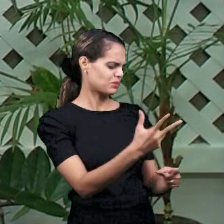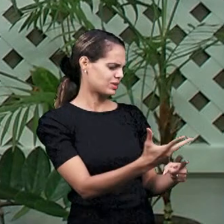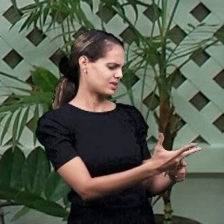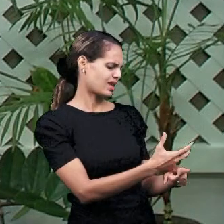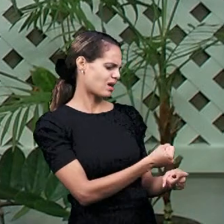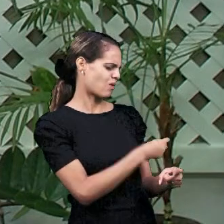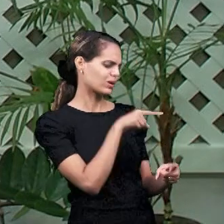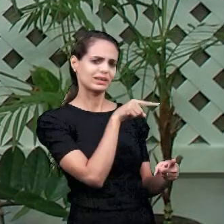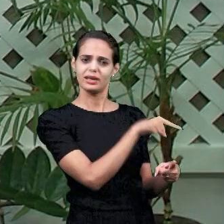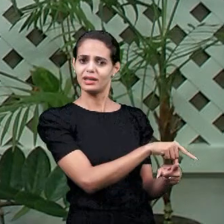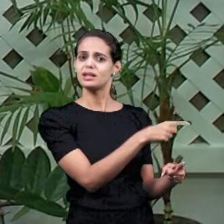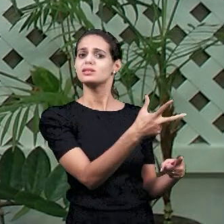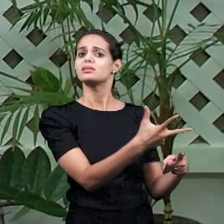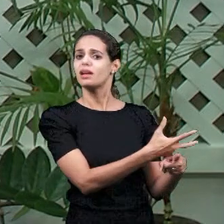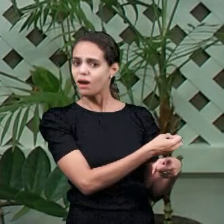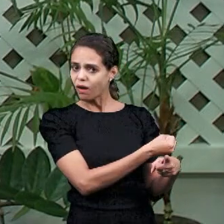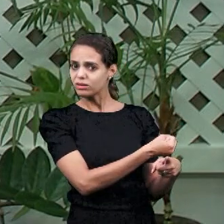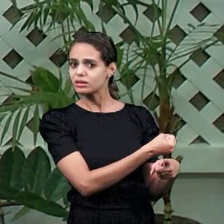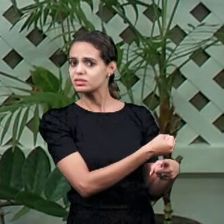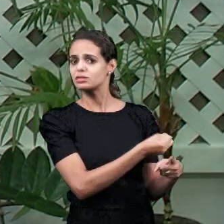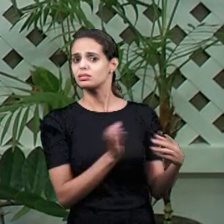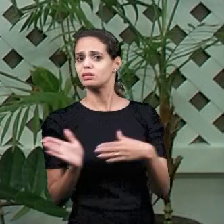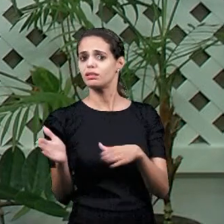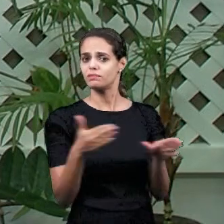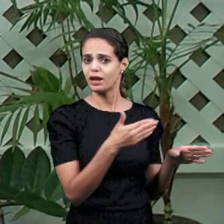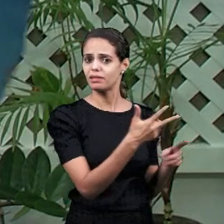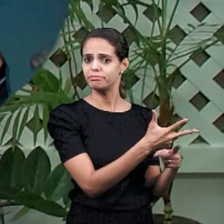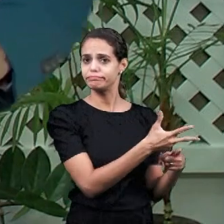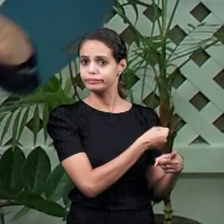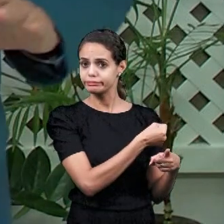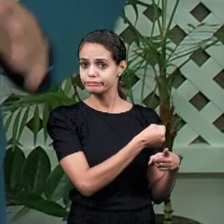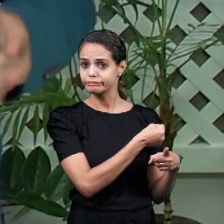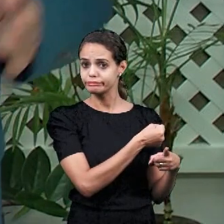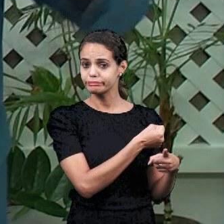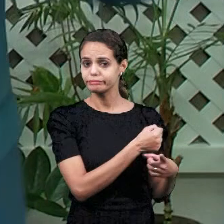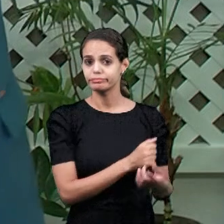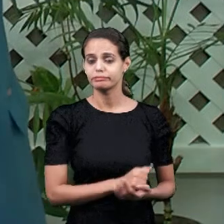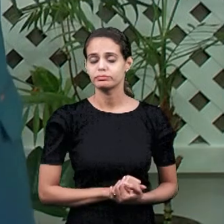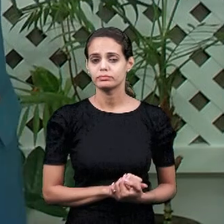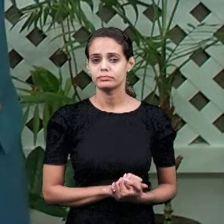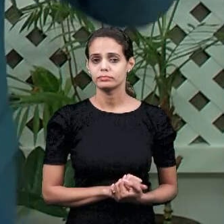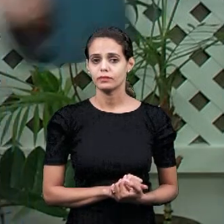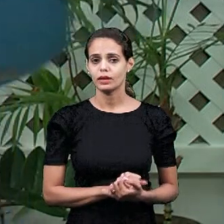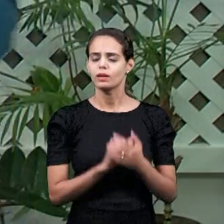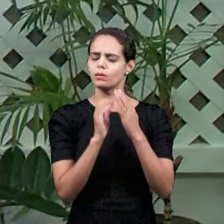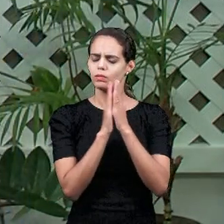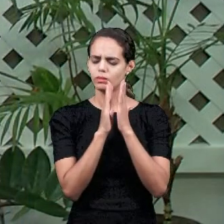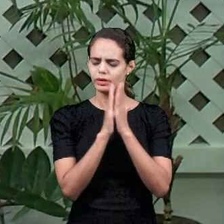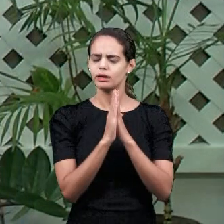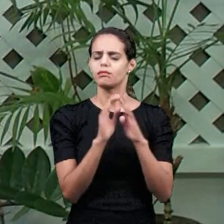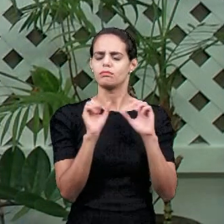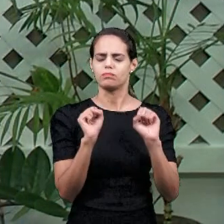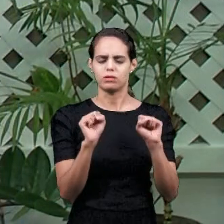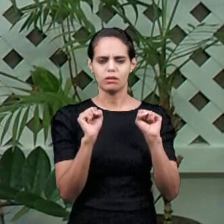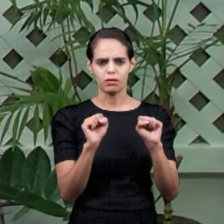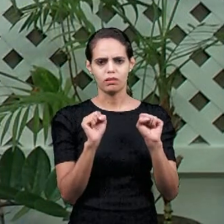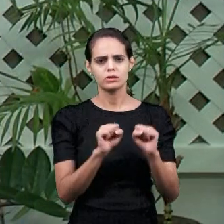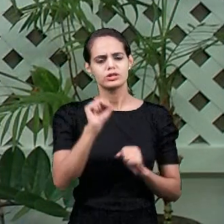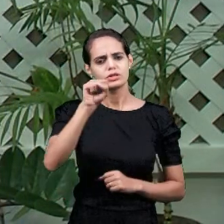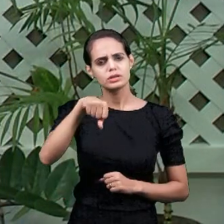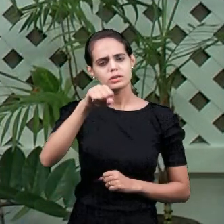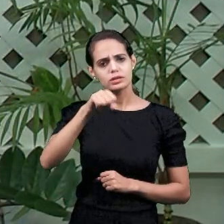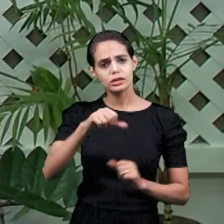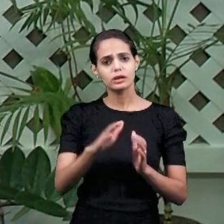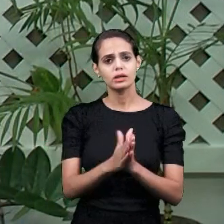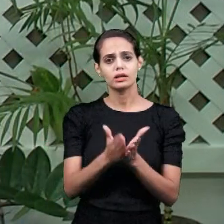entourés avec la défaite, mais nous devons aller de l'avant. Et la parole dit, pour